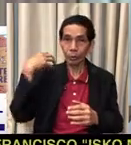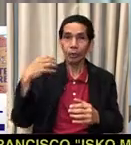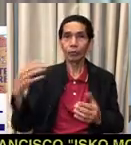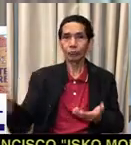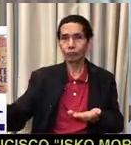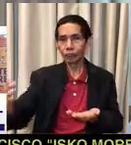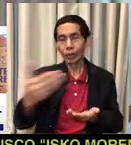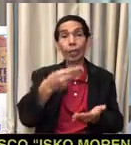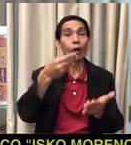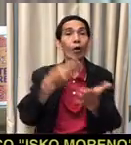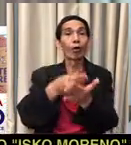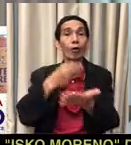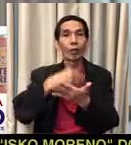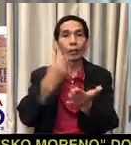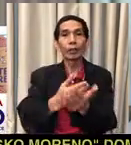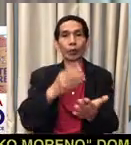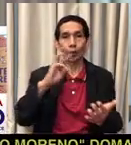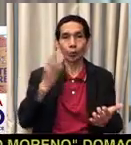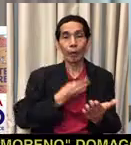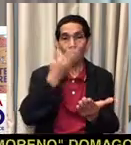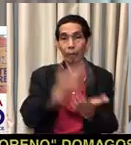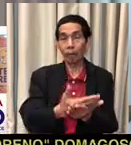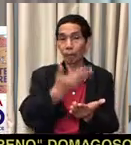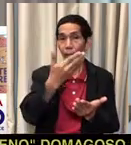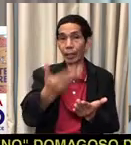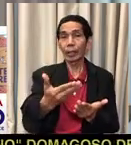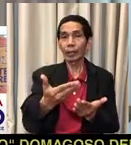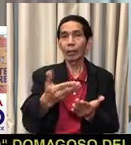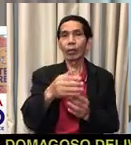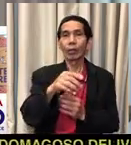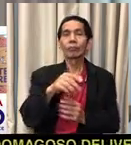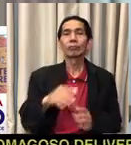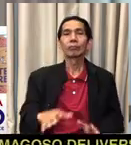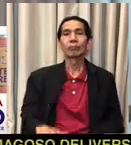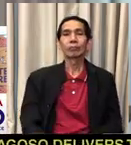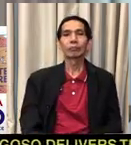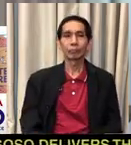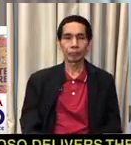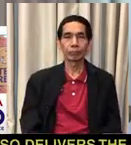Nagkalap ng pondo, nakabili tayo ng mga, ano po yun, na